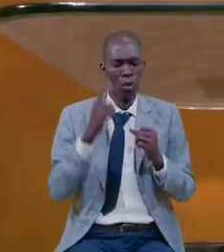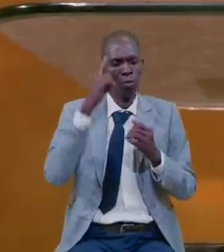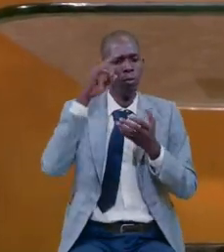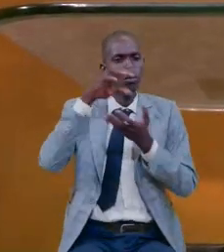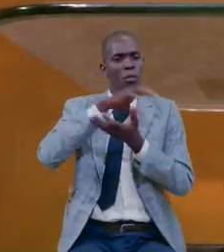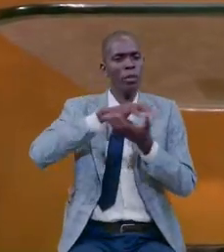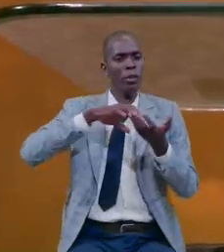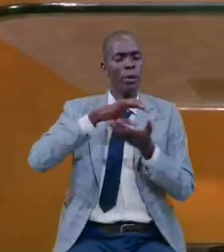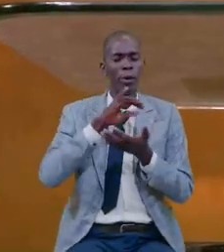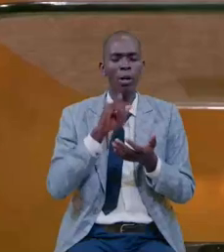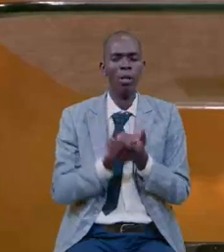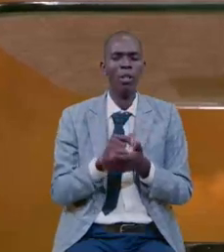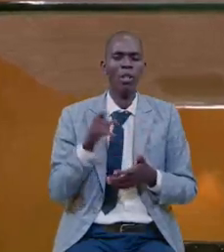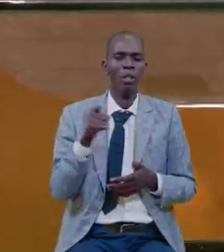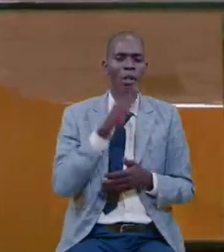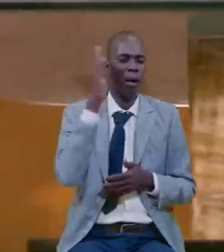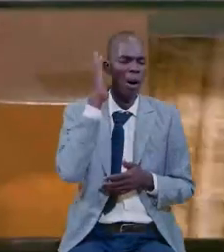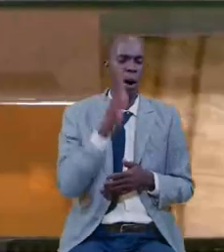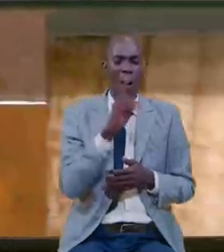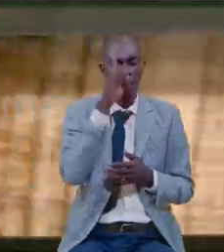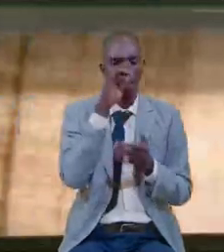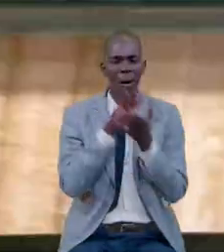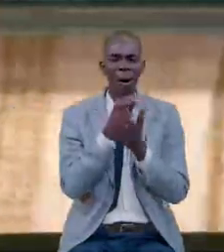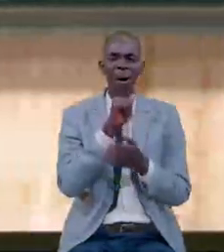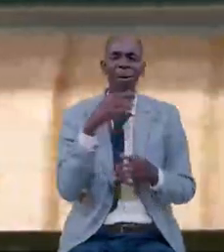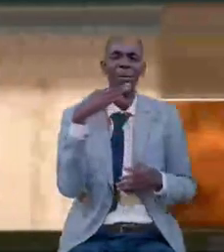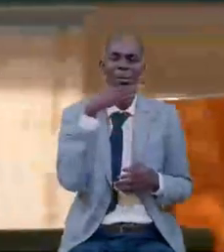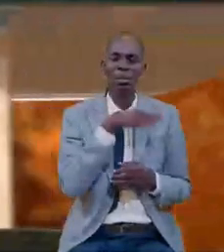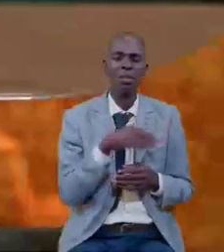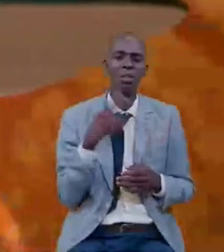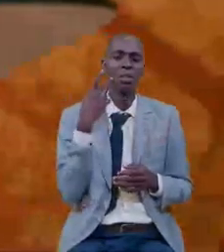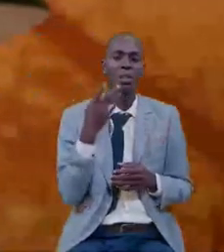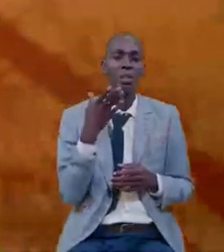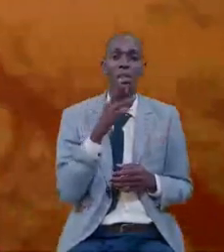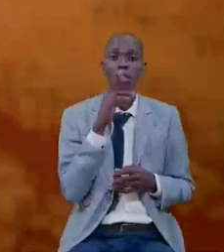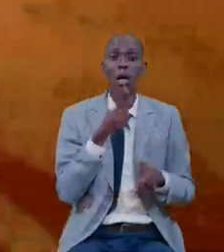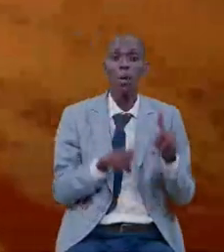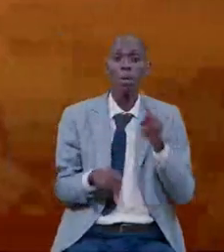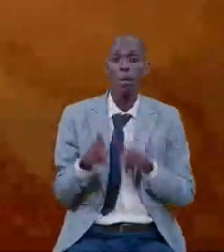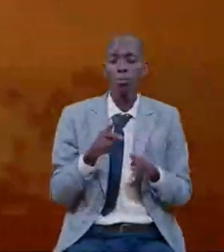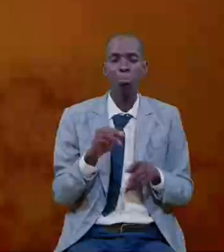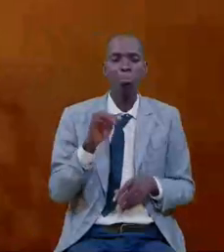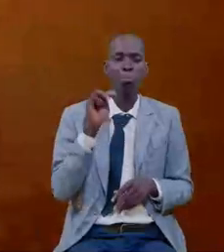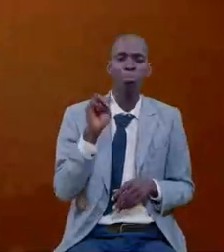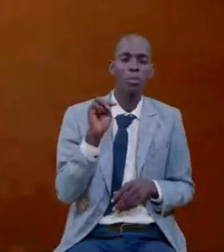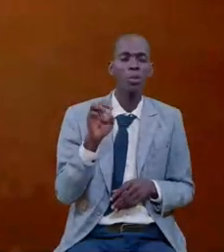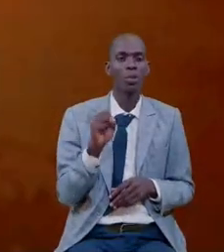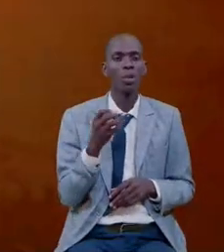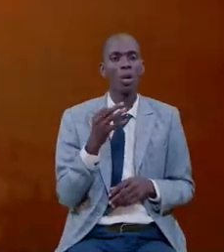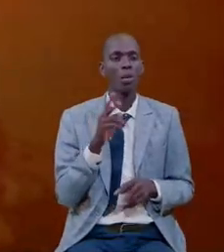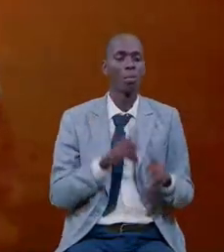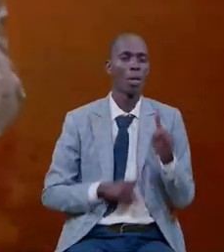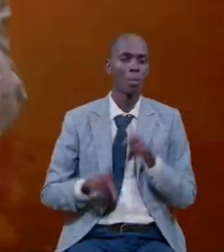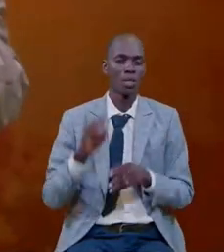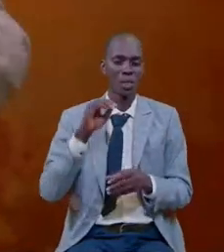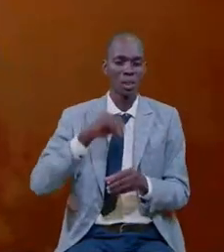pour qu'ils croient au mensonge. Il y a des gens, des milliers